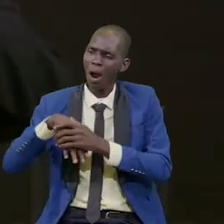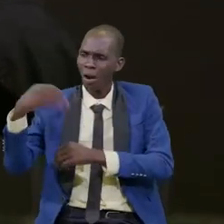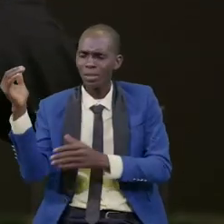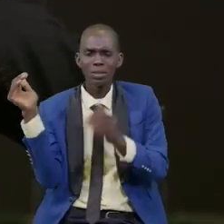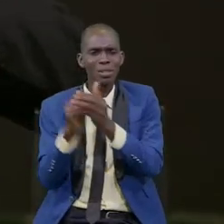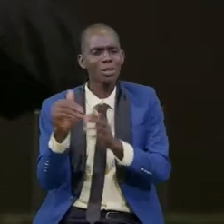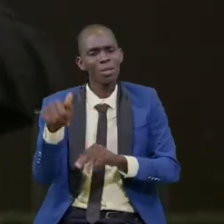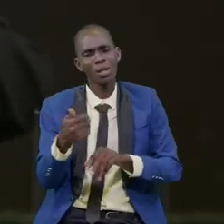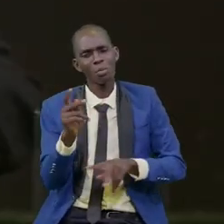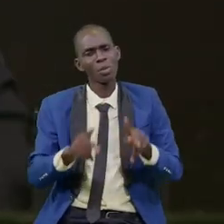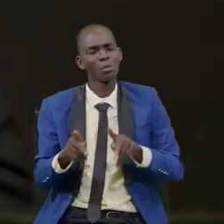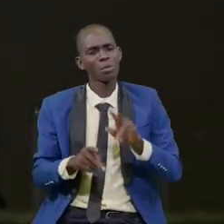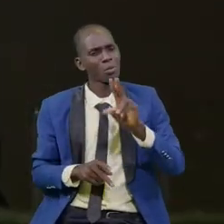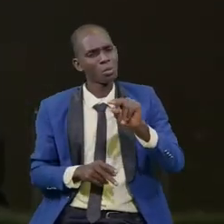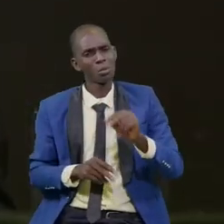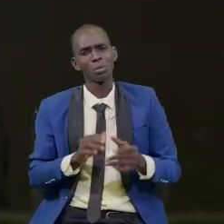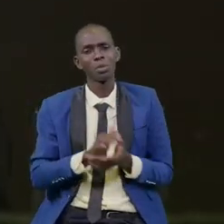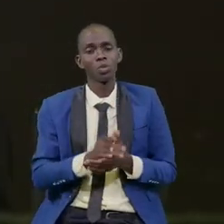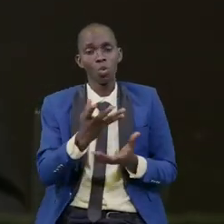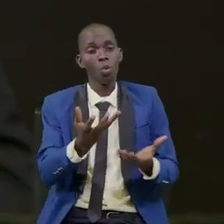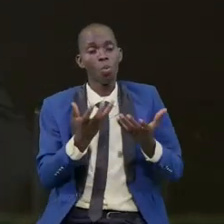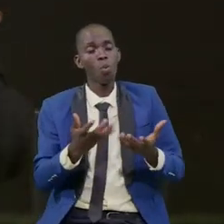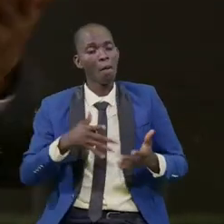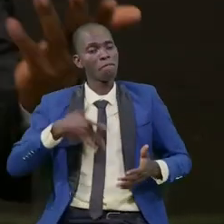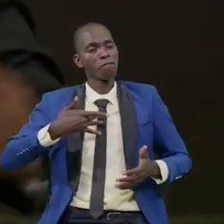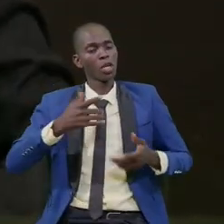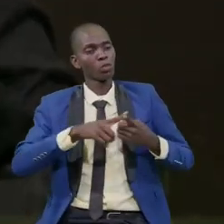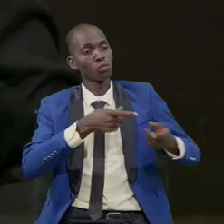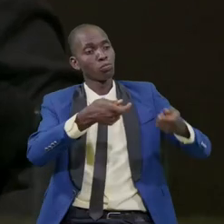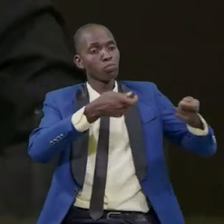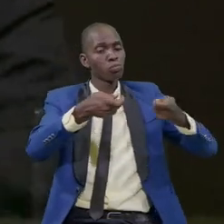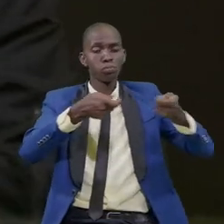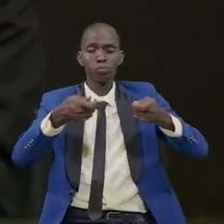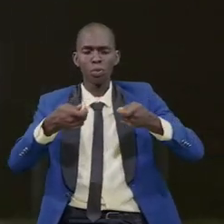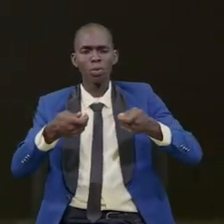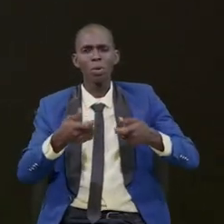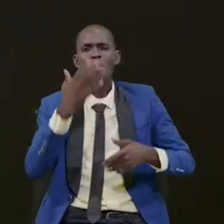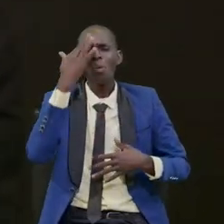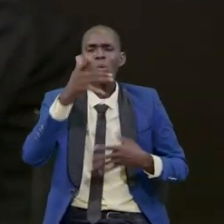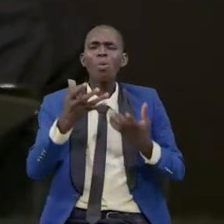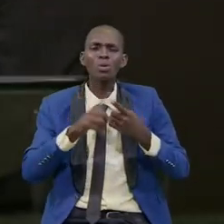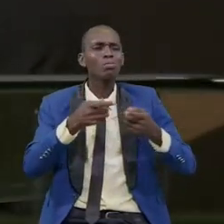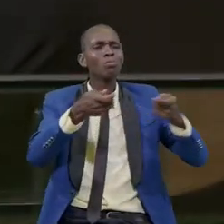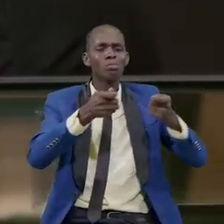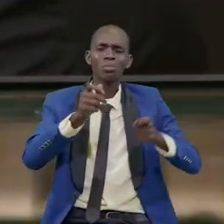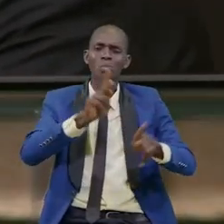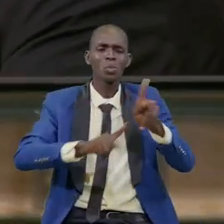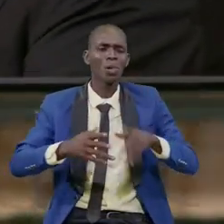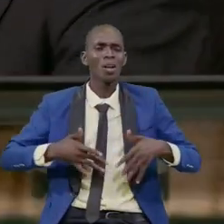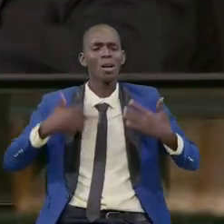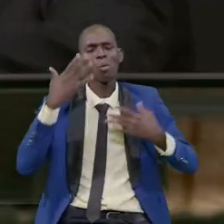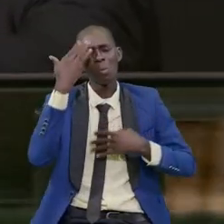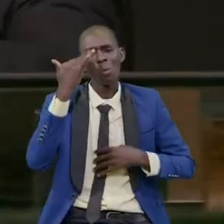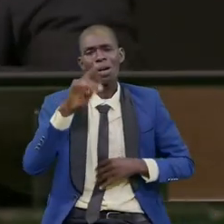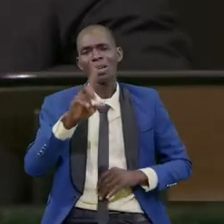t'enseigner? Toi qui veux contrôler les autres, pourquoi tu veux contrôler la vie de quelqu'un? C'est